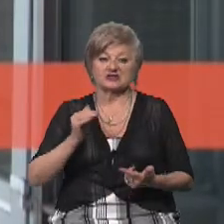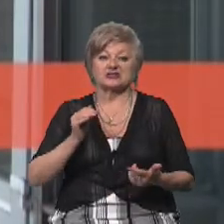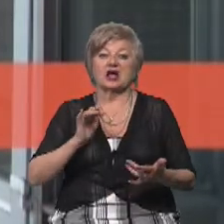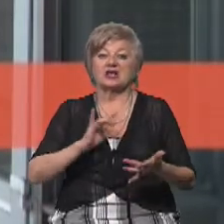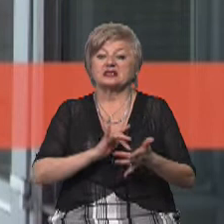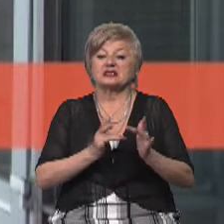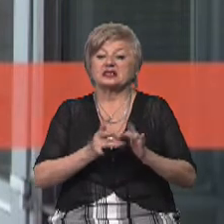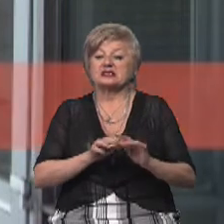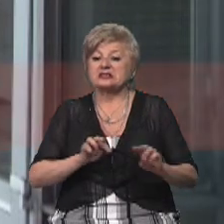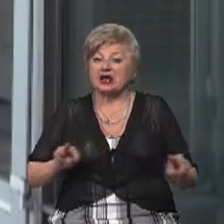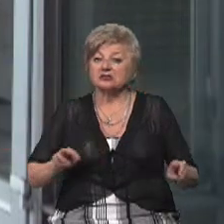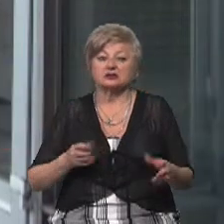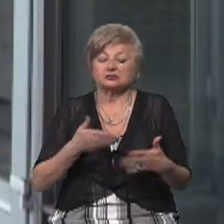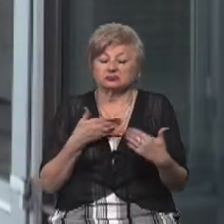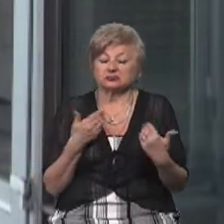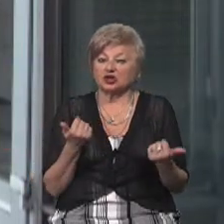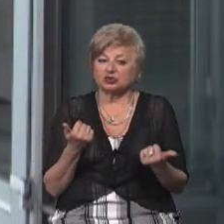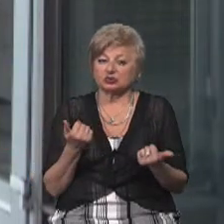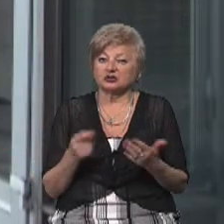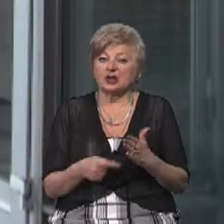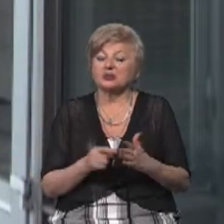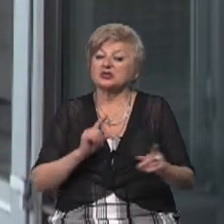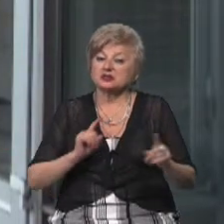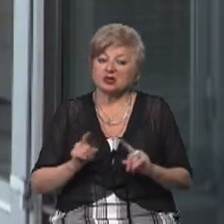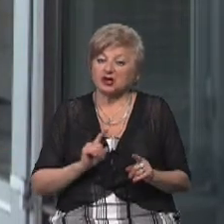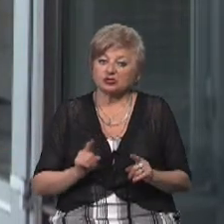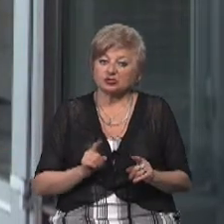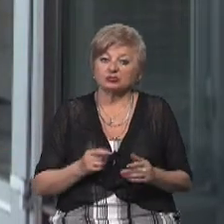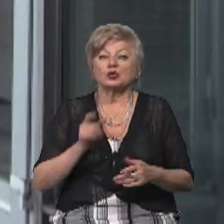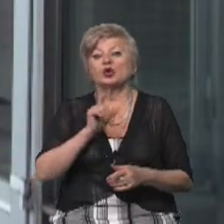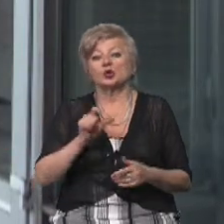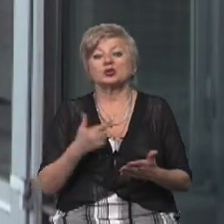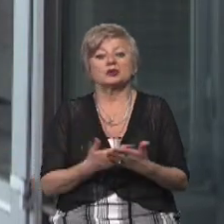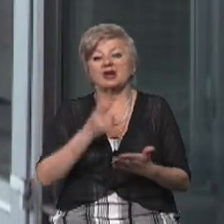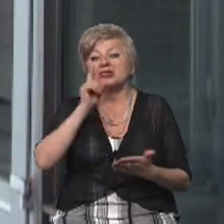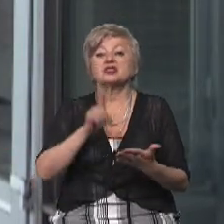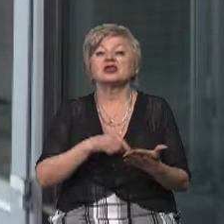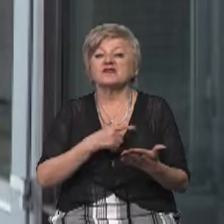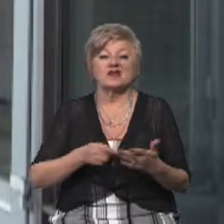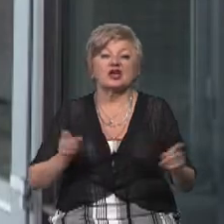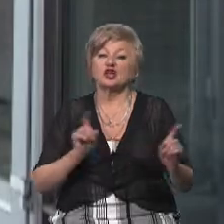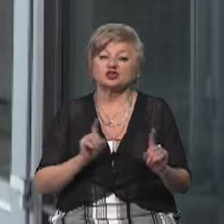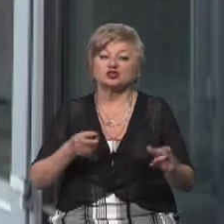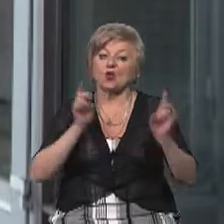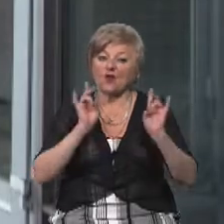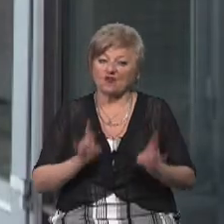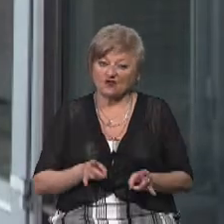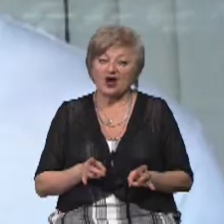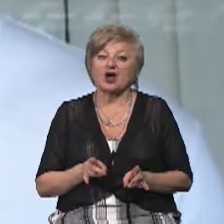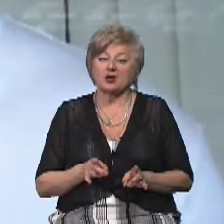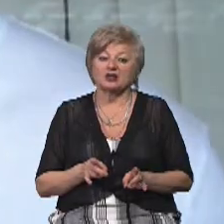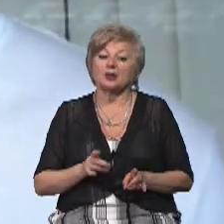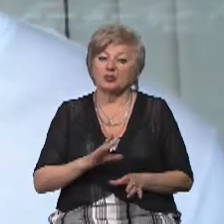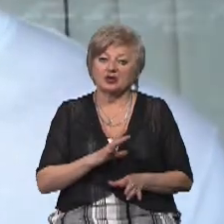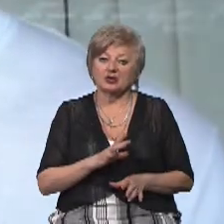ні міськради, ніде, реально піднялася паніка. Люди, наприклад, не вірять в те, що аварія ліквідована і так далі.